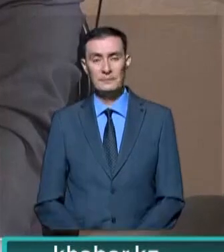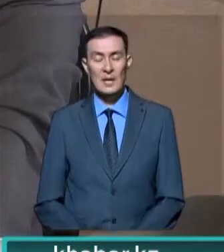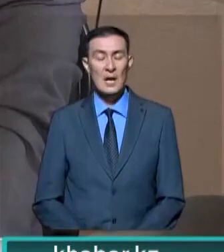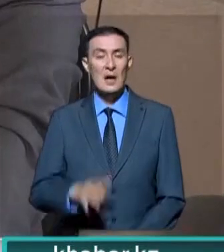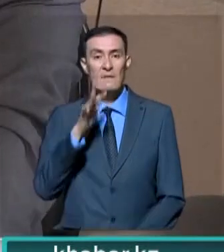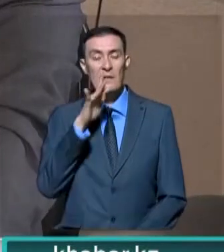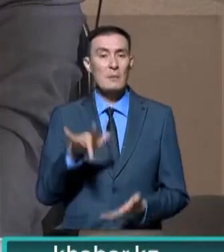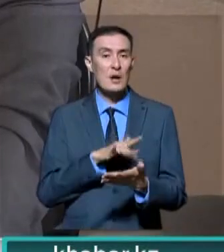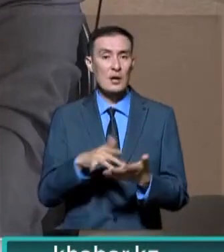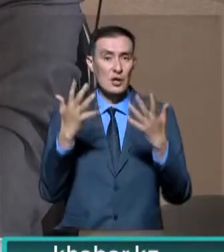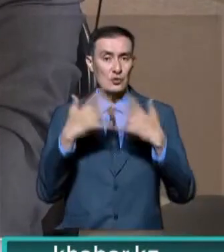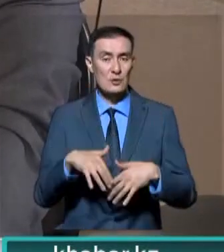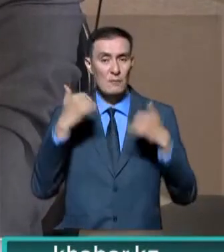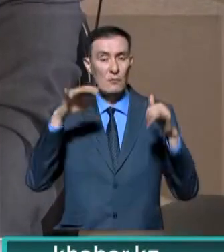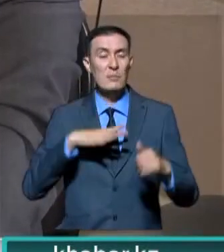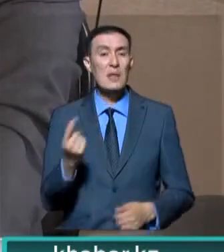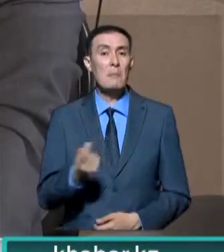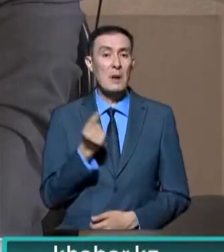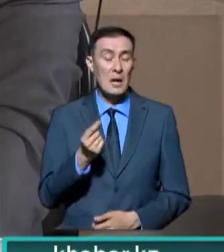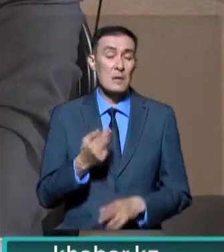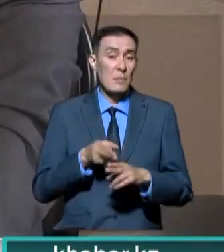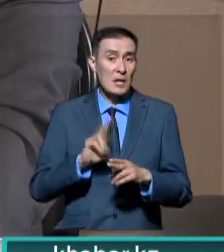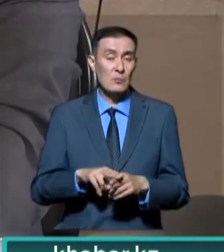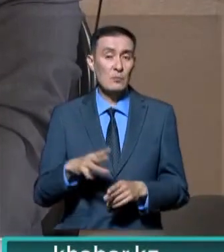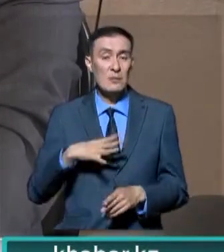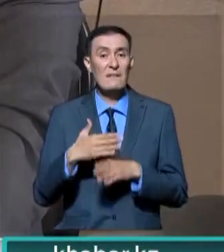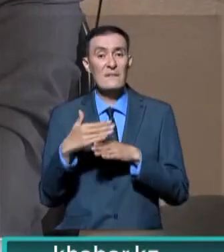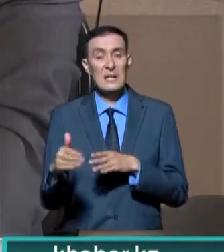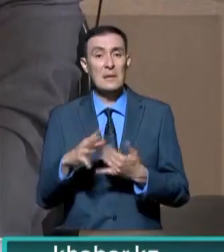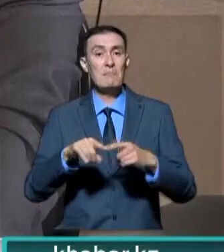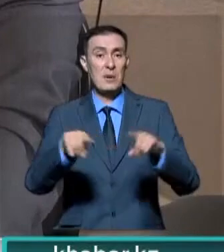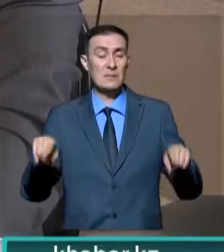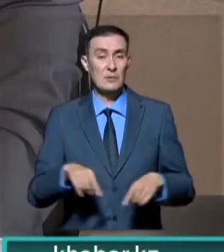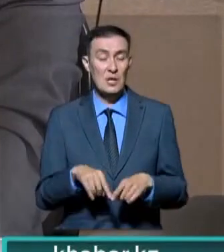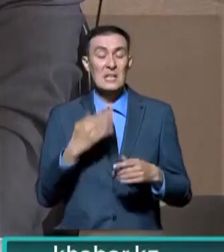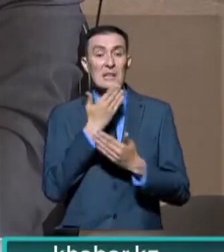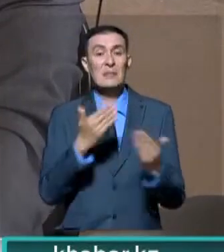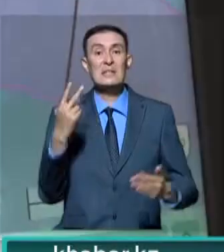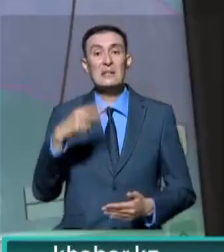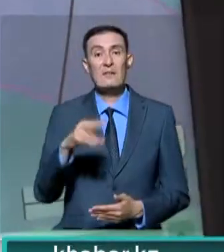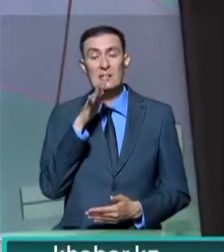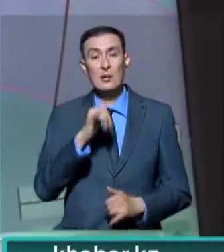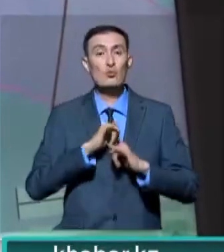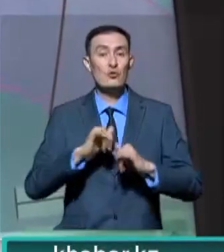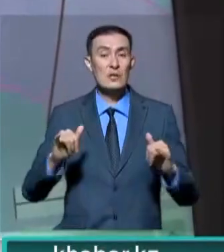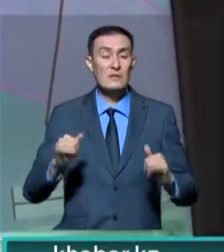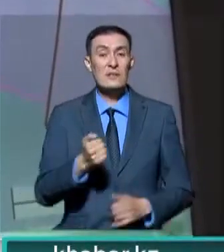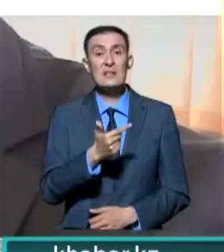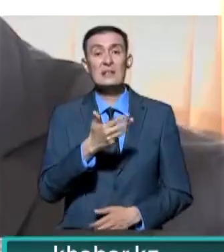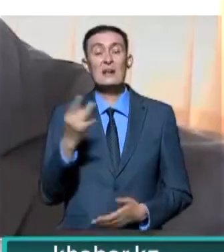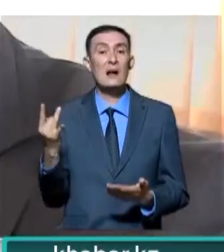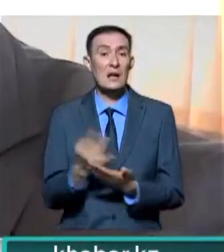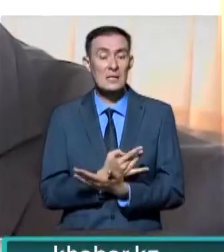Во время расчетов поголовье скота было небольшое, соответственно, ему и выделили пастбище. За последние 20 лет поголовье скота увеличилось несколько